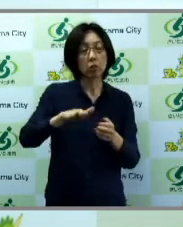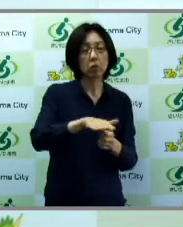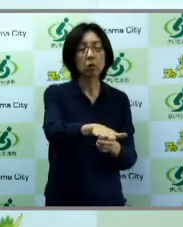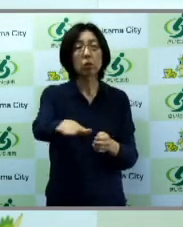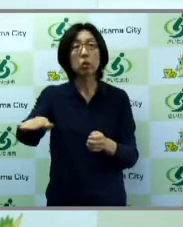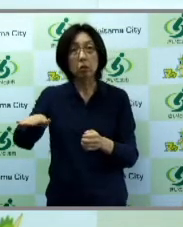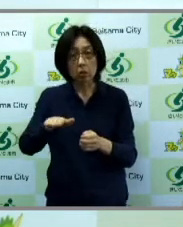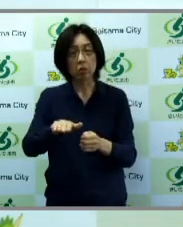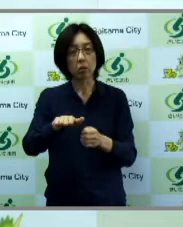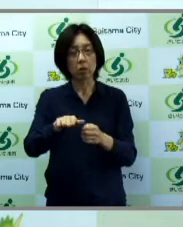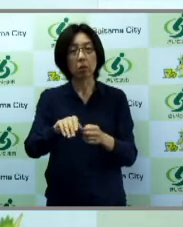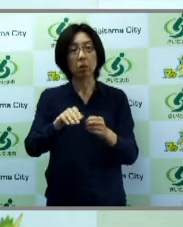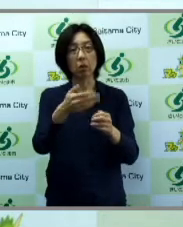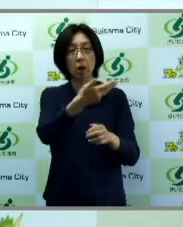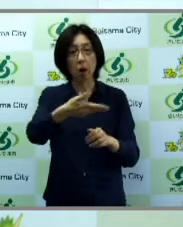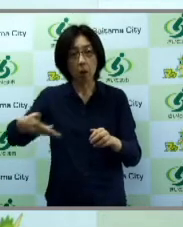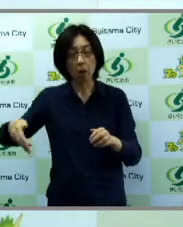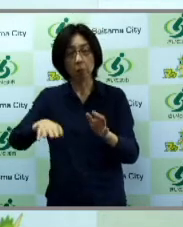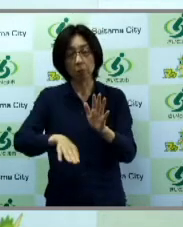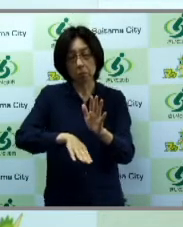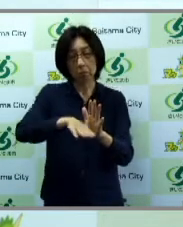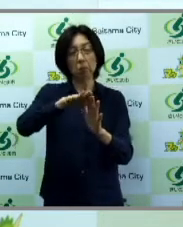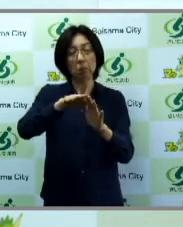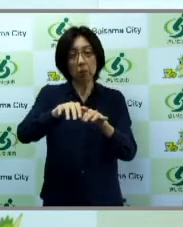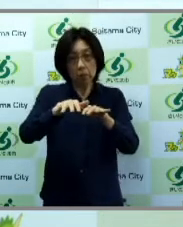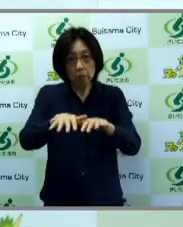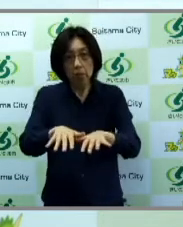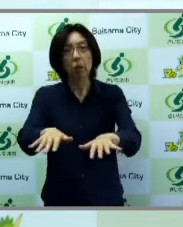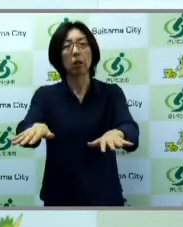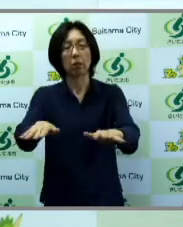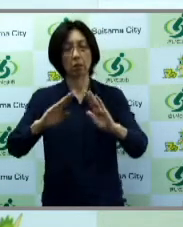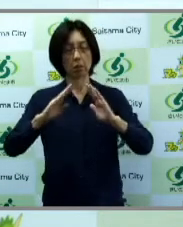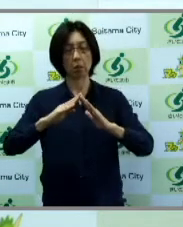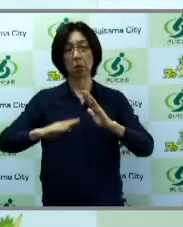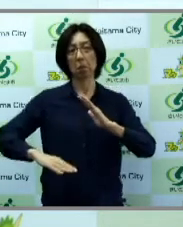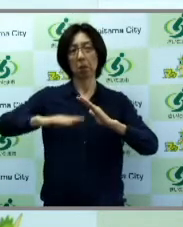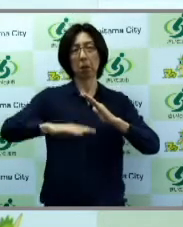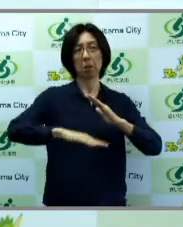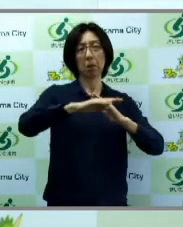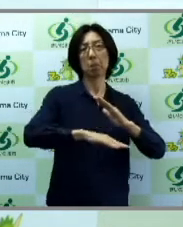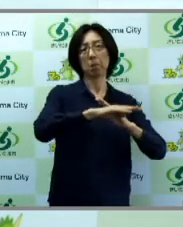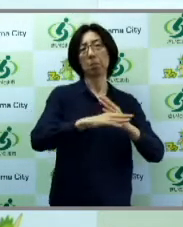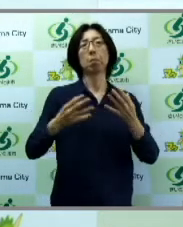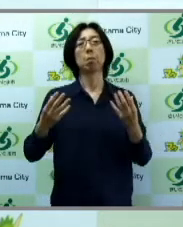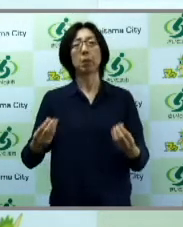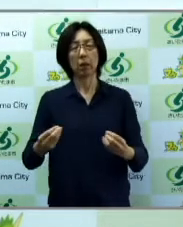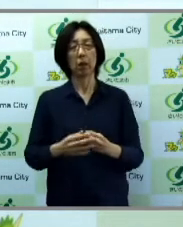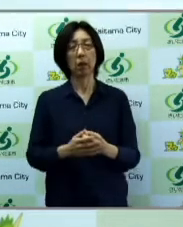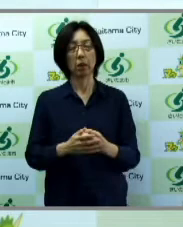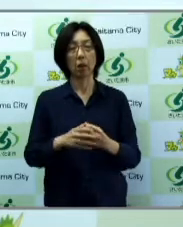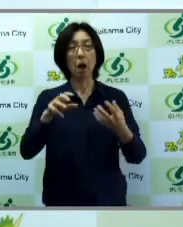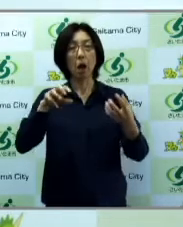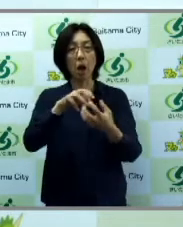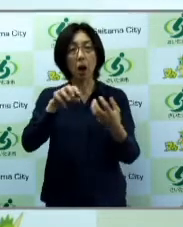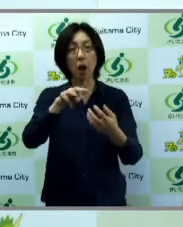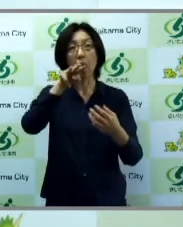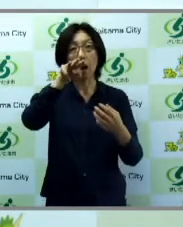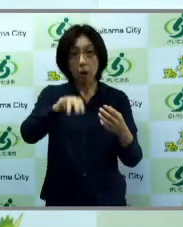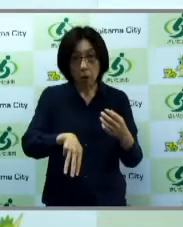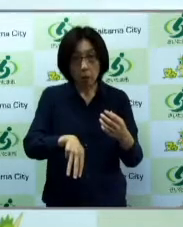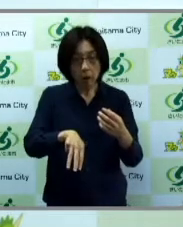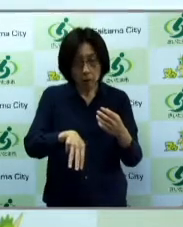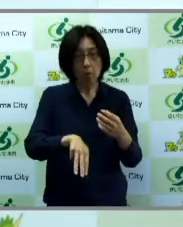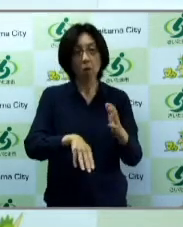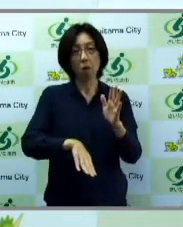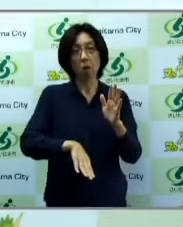が発生をしました。また荒川が氾濫危険水位を超えましたので、周辺住民に避